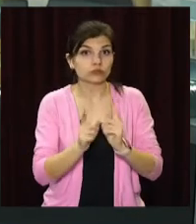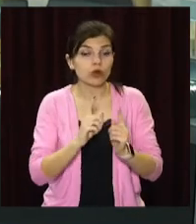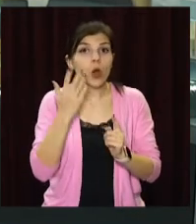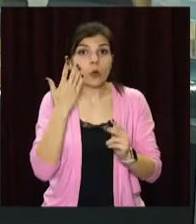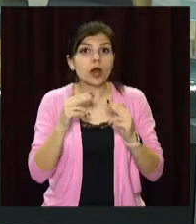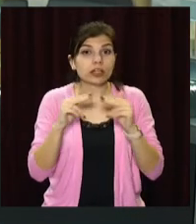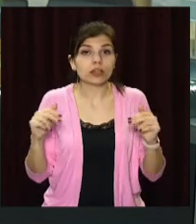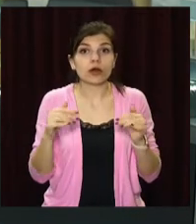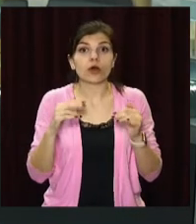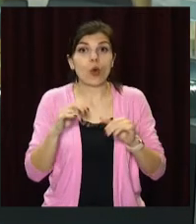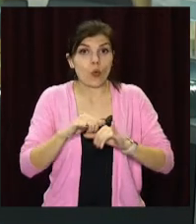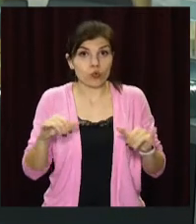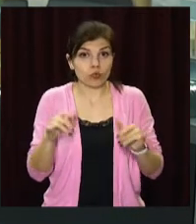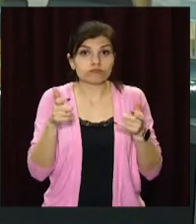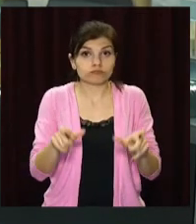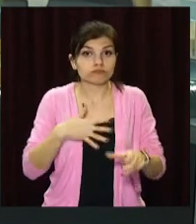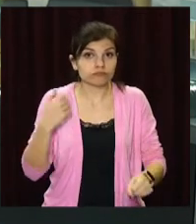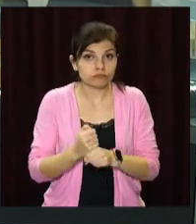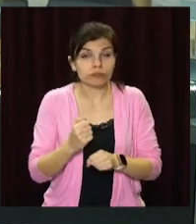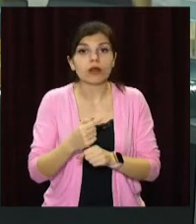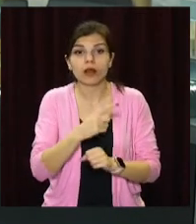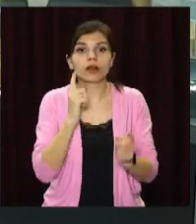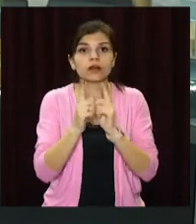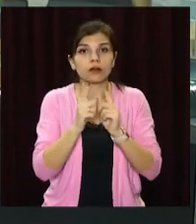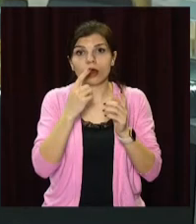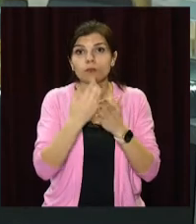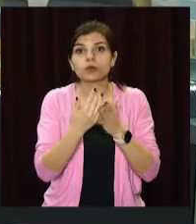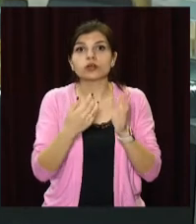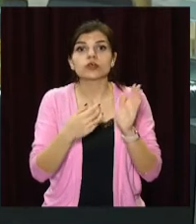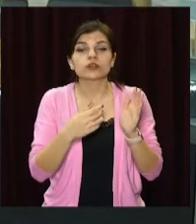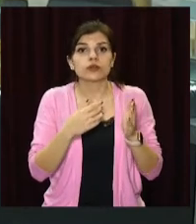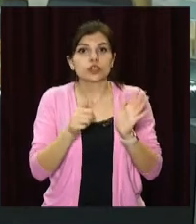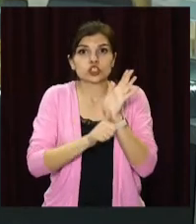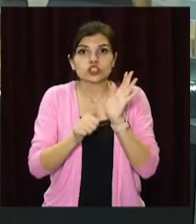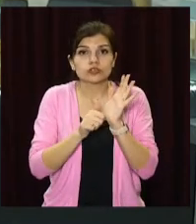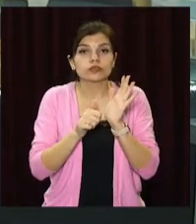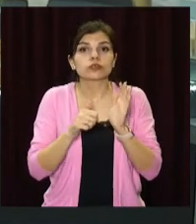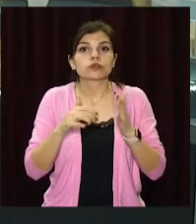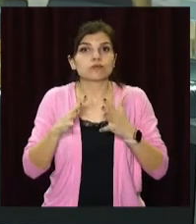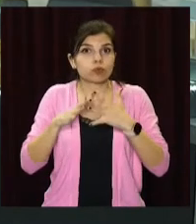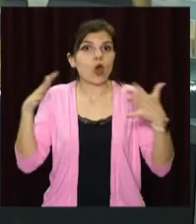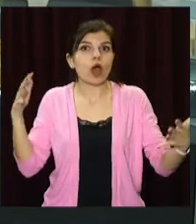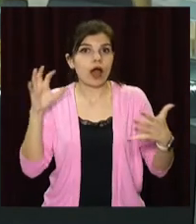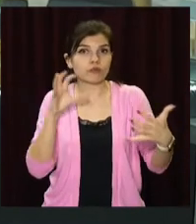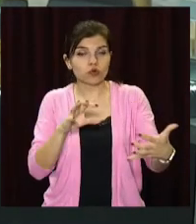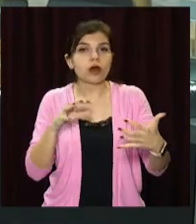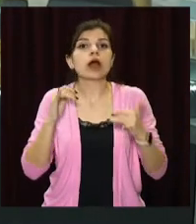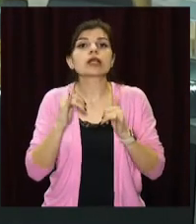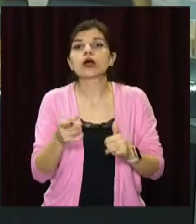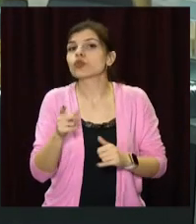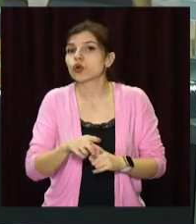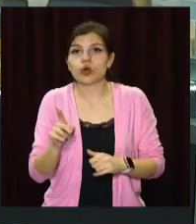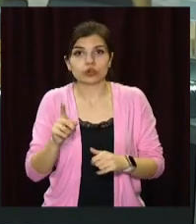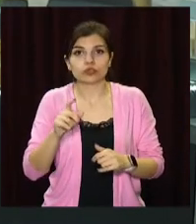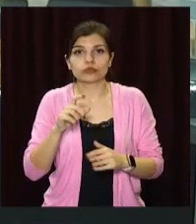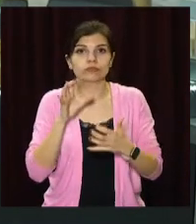у Дніпрі посилили карантин, на маршрути вийшло майже 6 десятків великих автобусів. Все для того, щоб транспорт